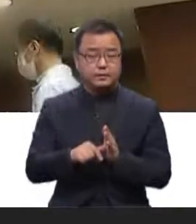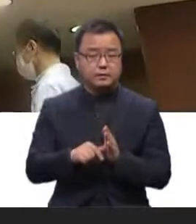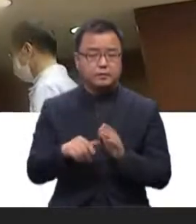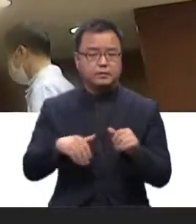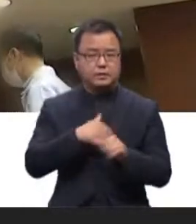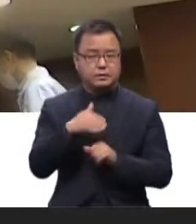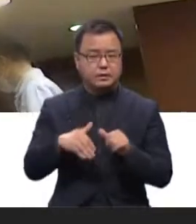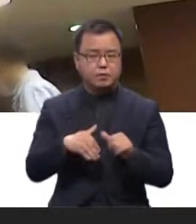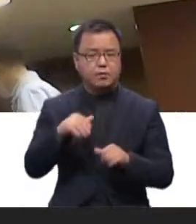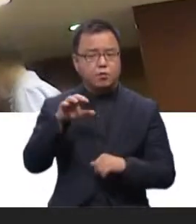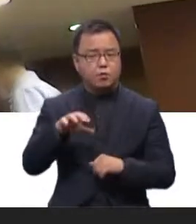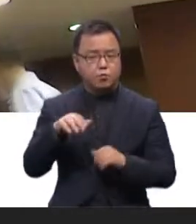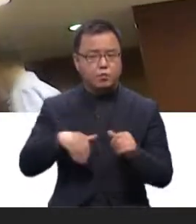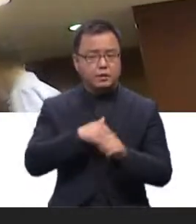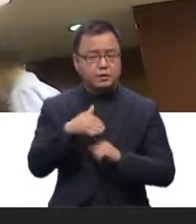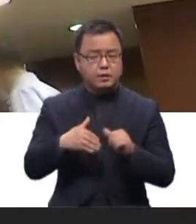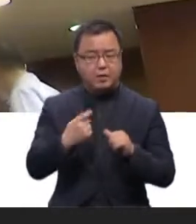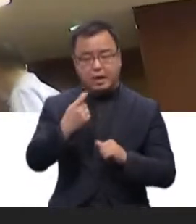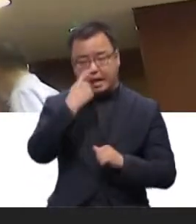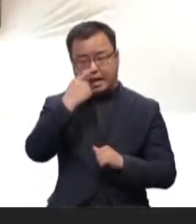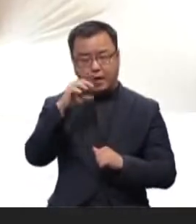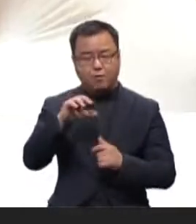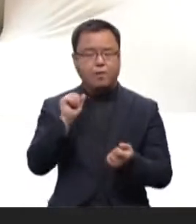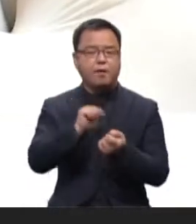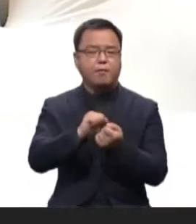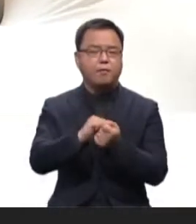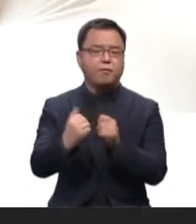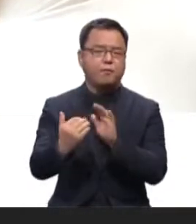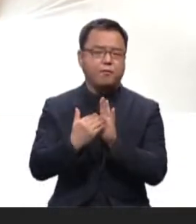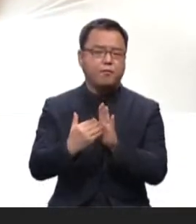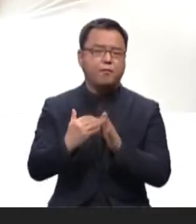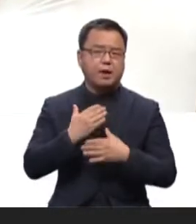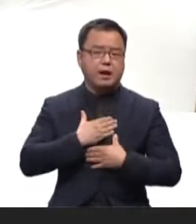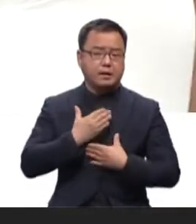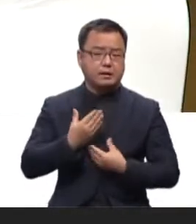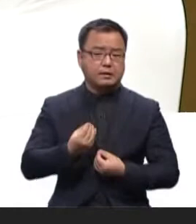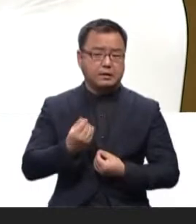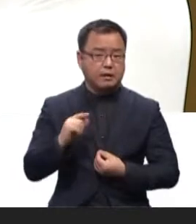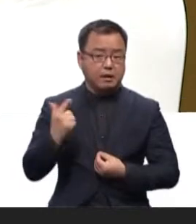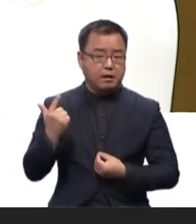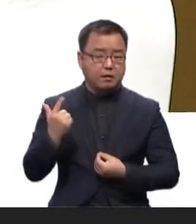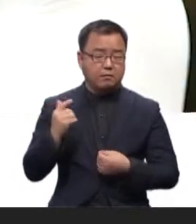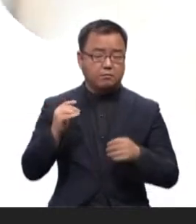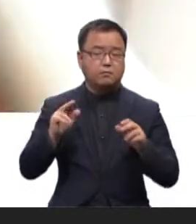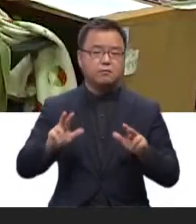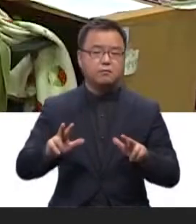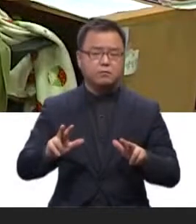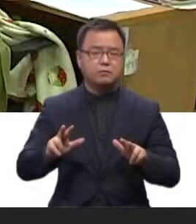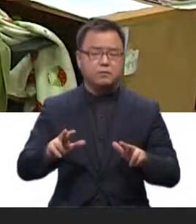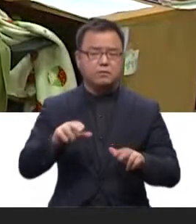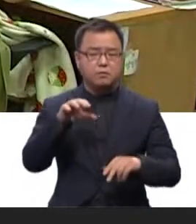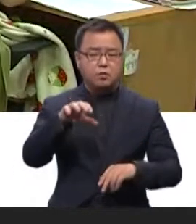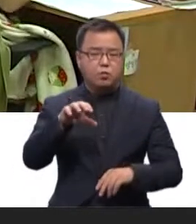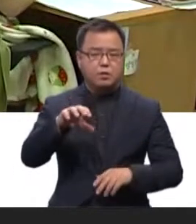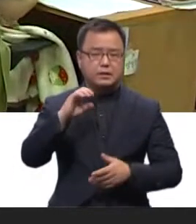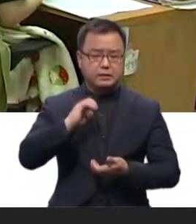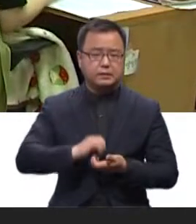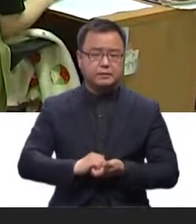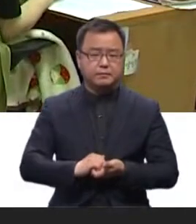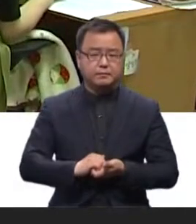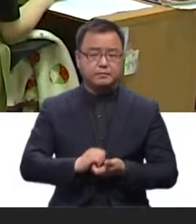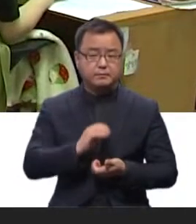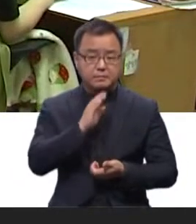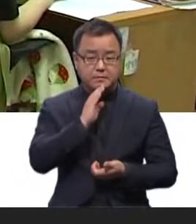그 상황이 학원도 또 방역의 안전에서 자유롭지 못하기 때문에 예. 이런 부분들의 어떤 공간의 제약이 있기는